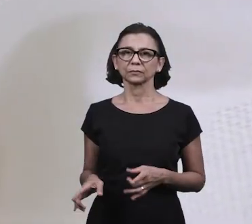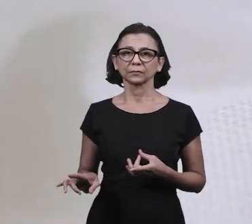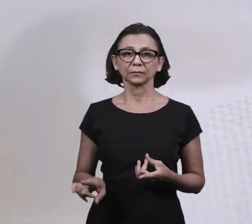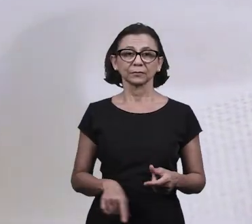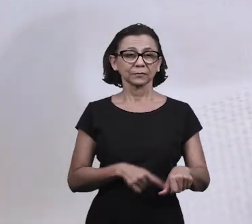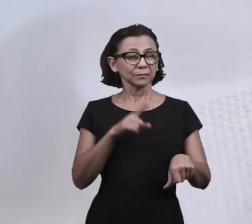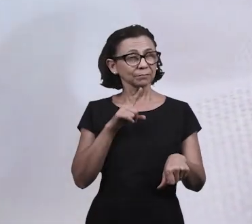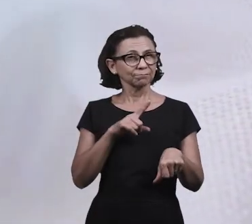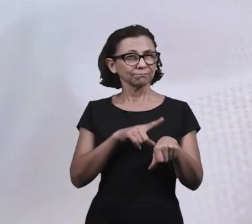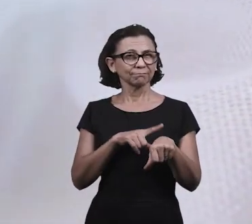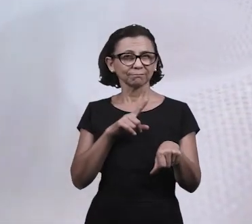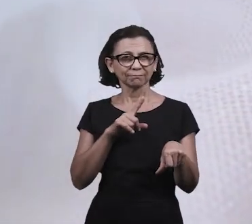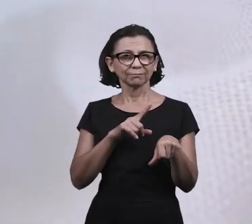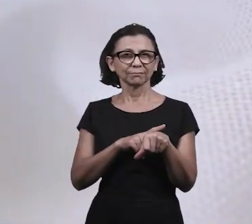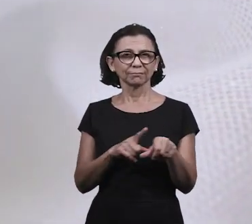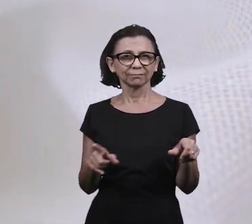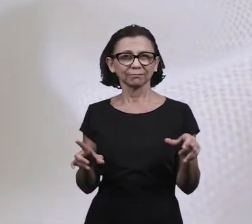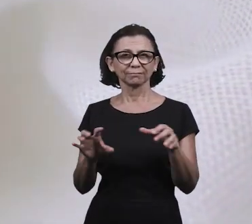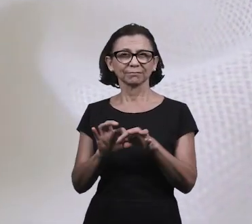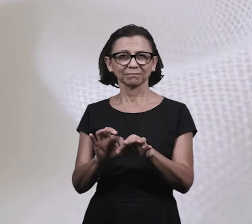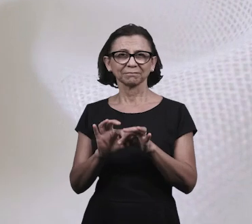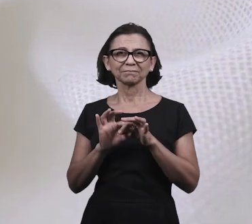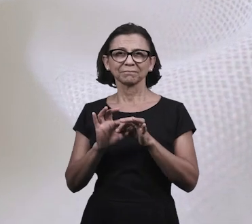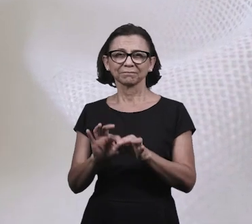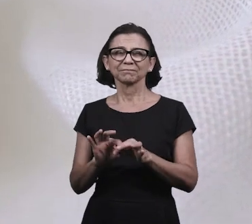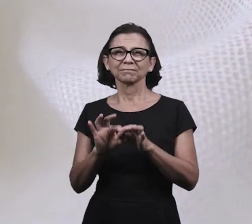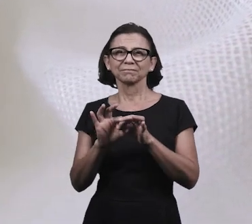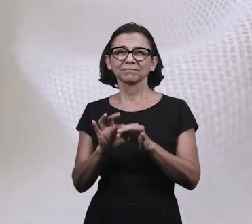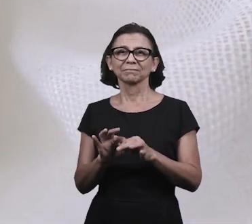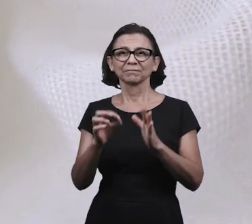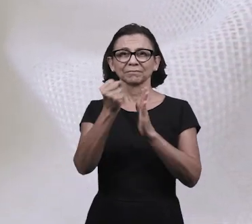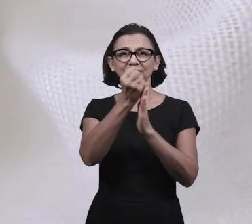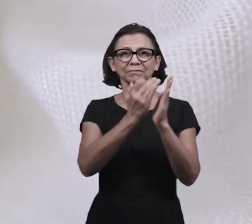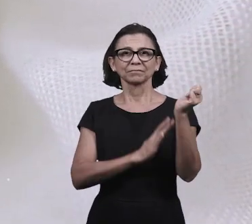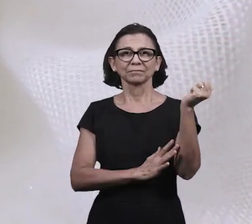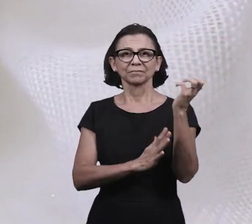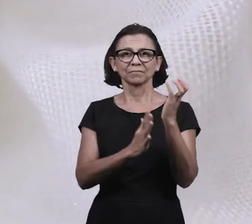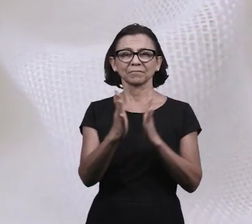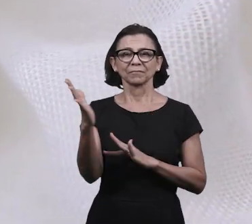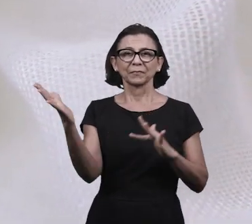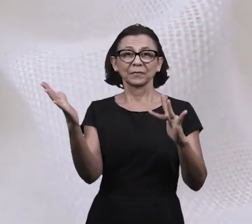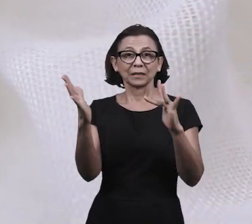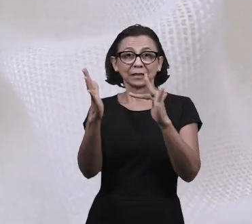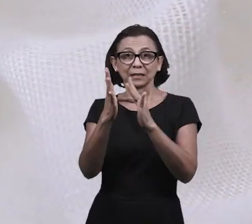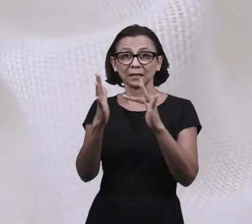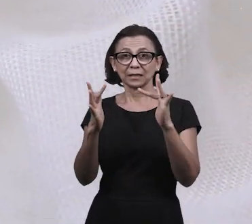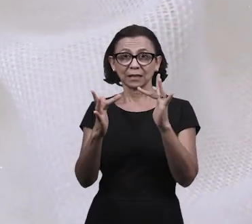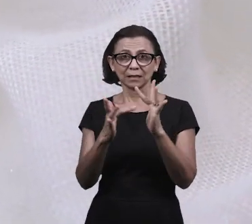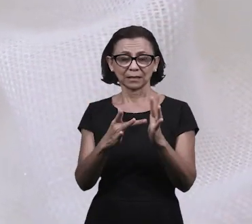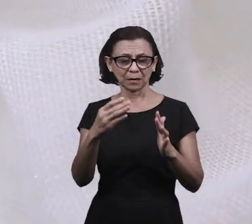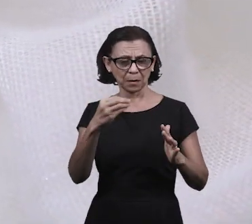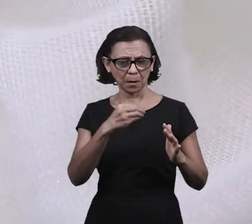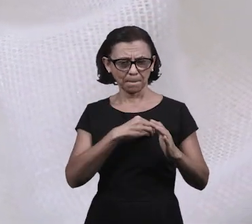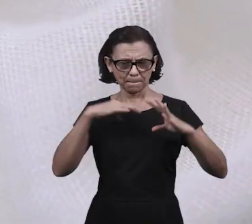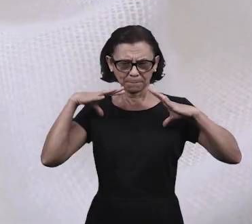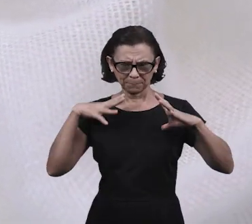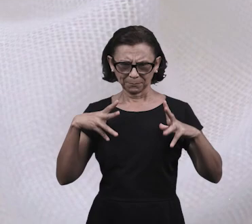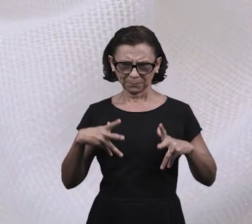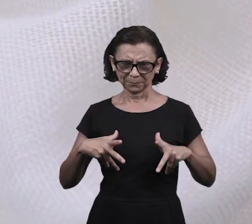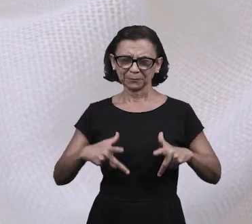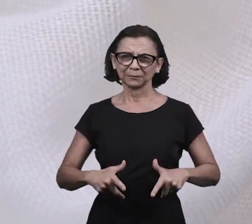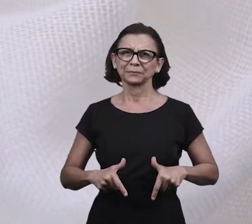Vamos lavar as vestes no sangue do Cordeiro. Vamos lavar as vestes